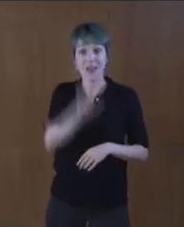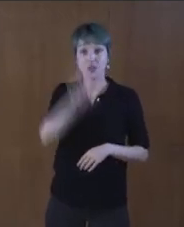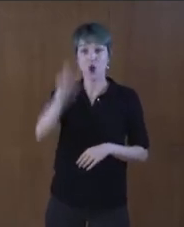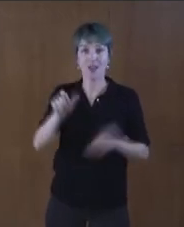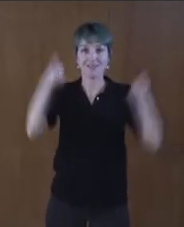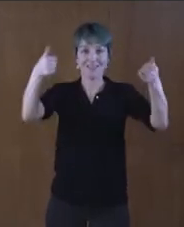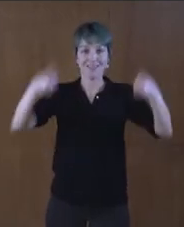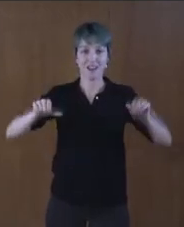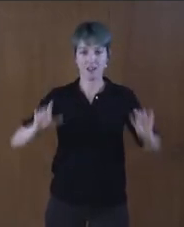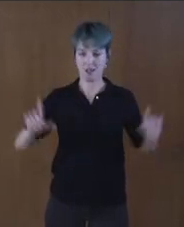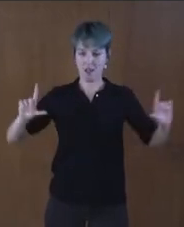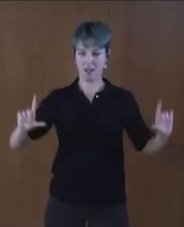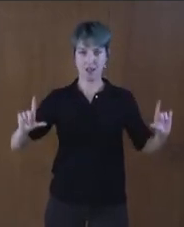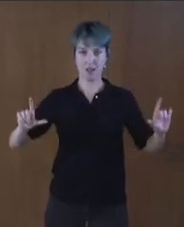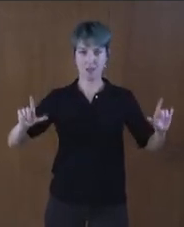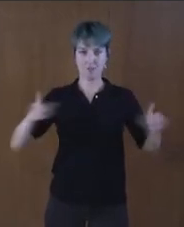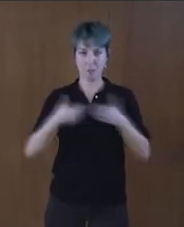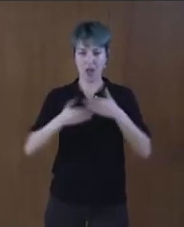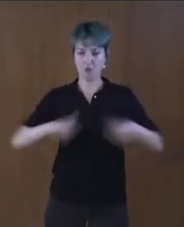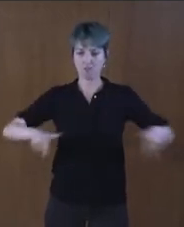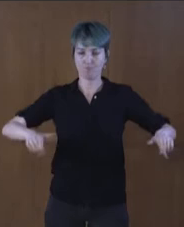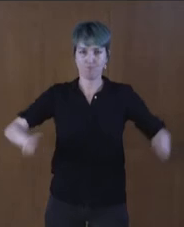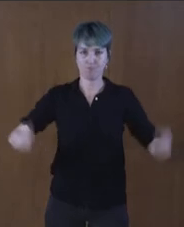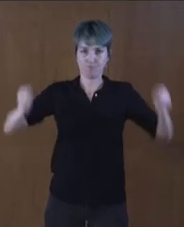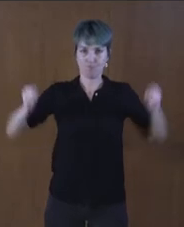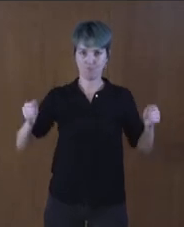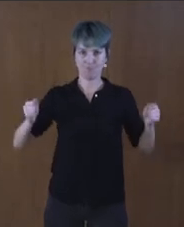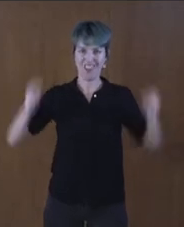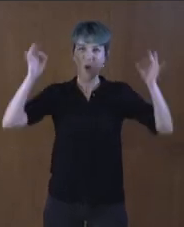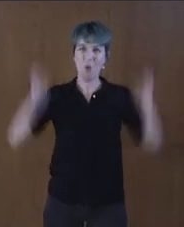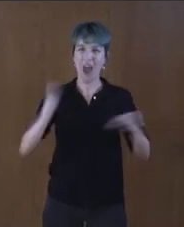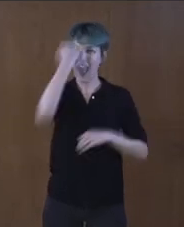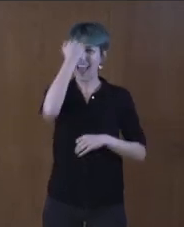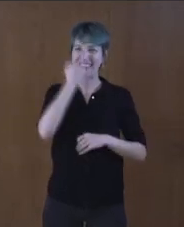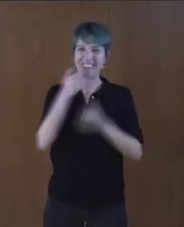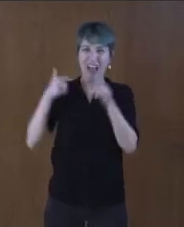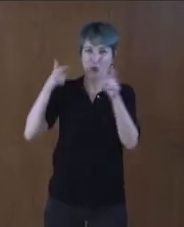cartell al davant, com quan hi havia l'atemptat